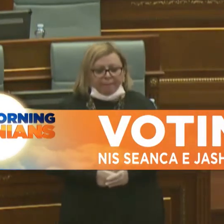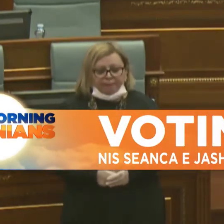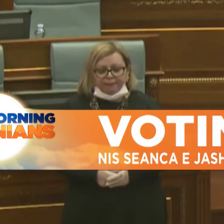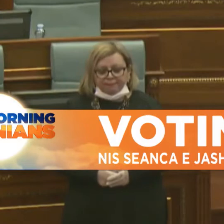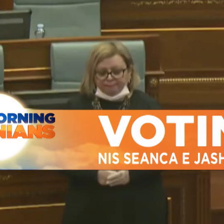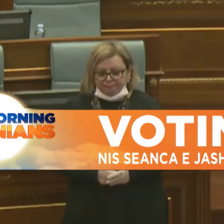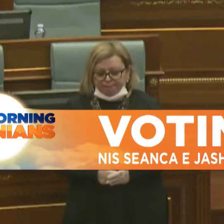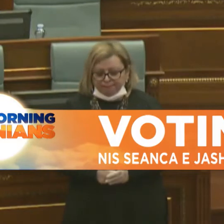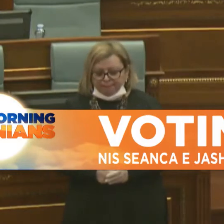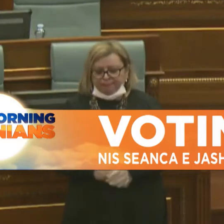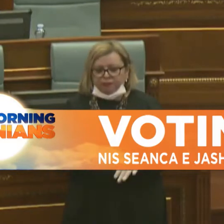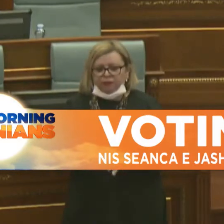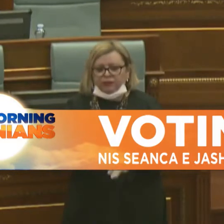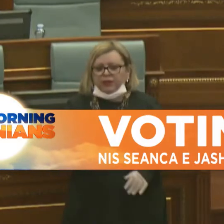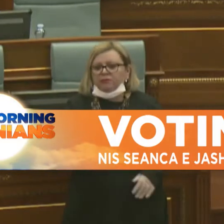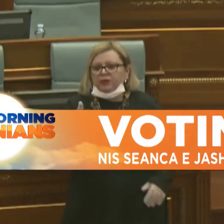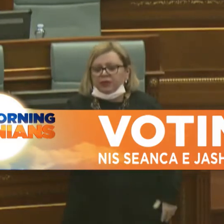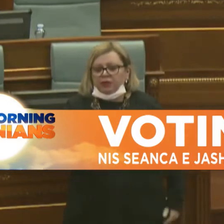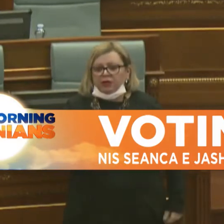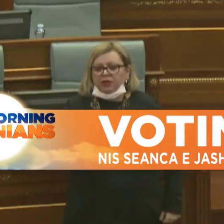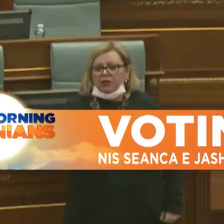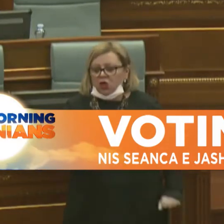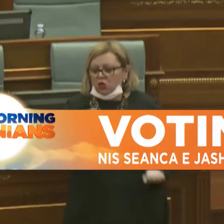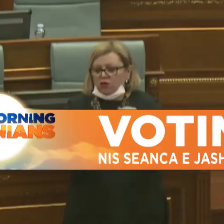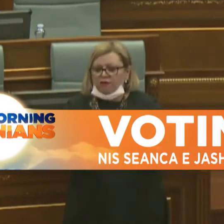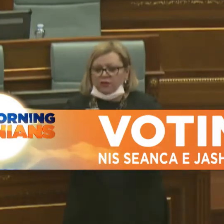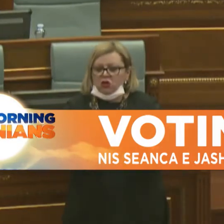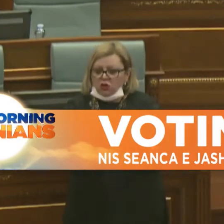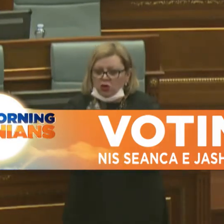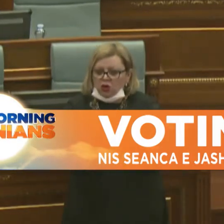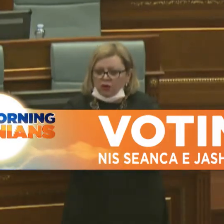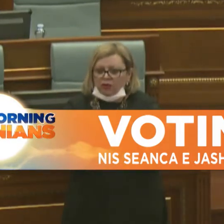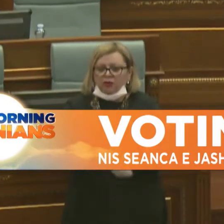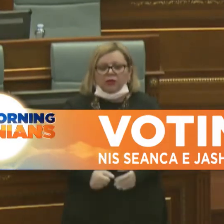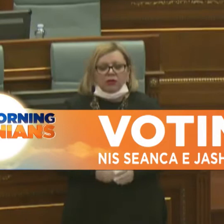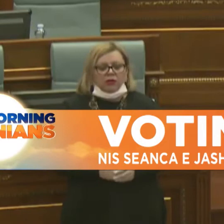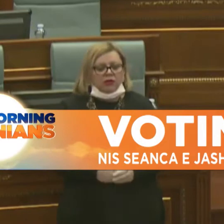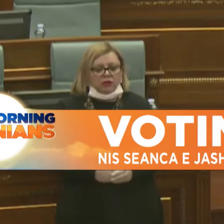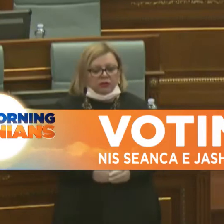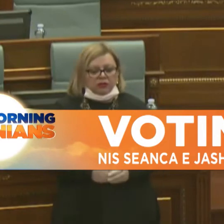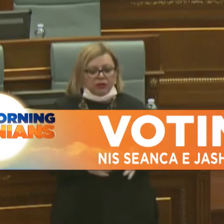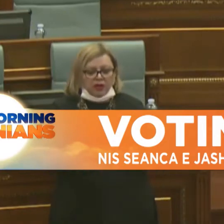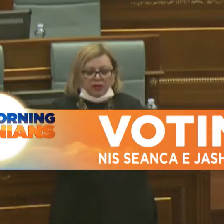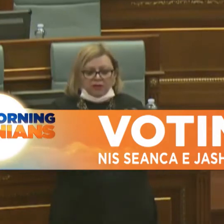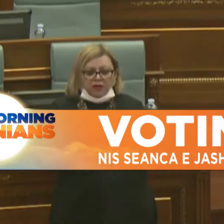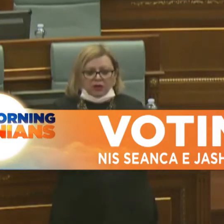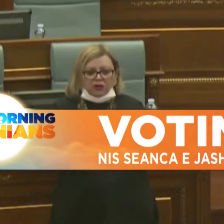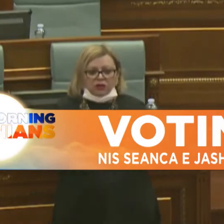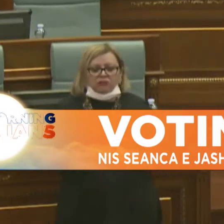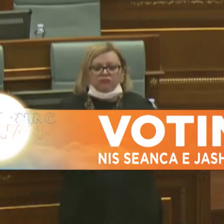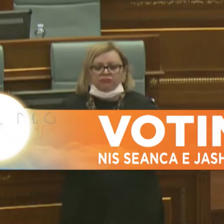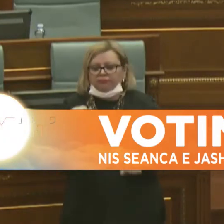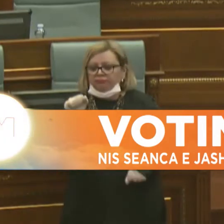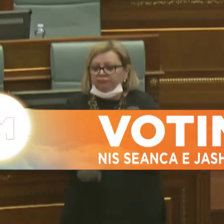Sa i përket prioritetit të parë, që është luftimi i pandemisë COVID-19, do të vazhdojmë të mbajmë të